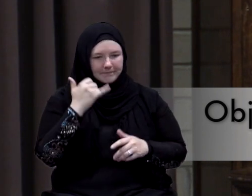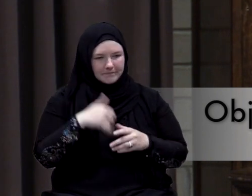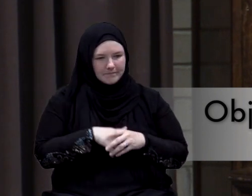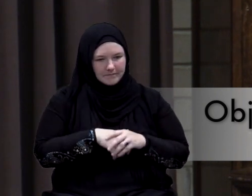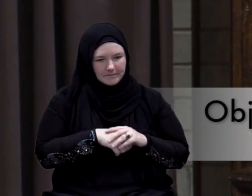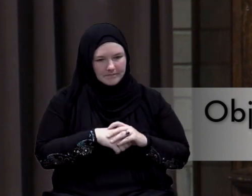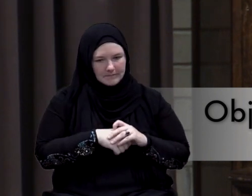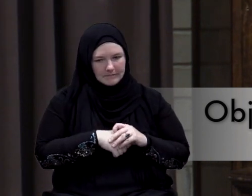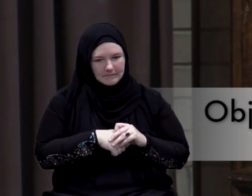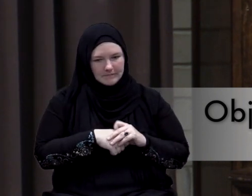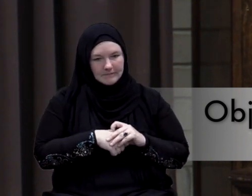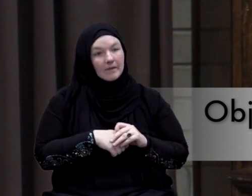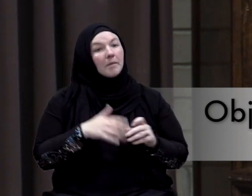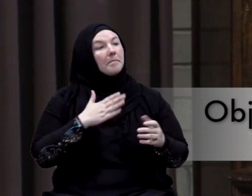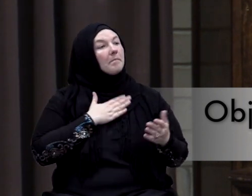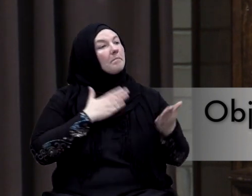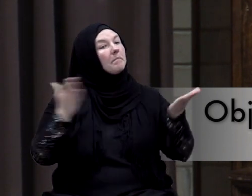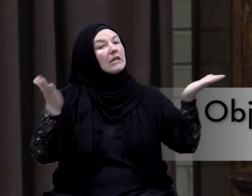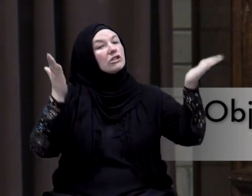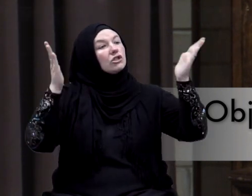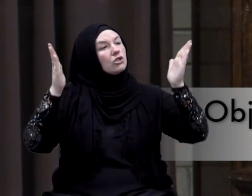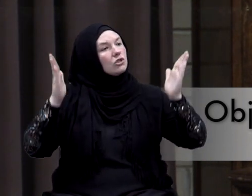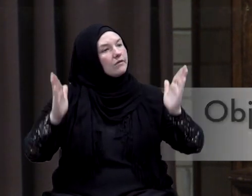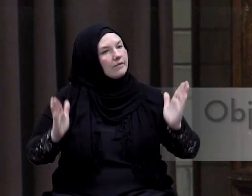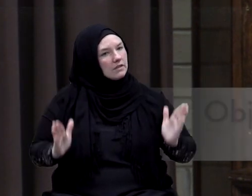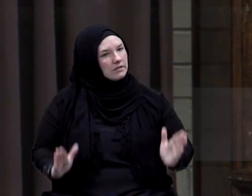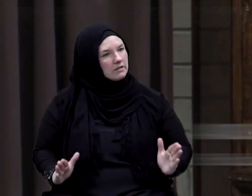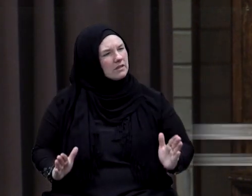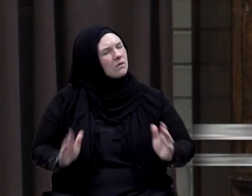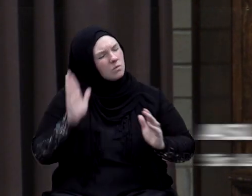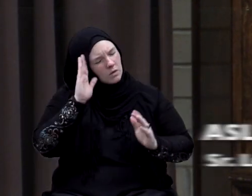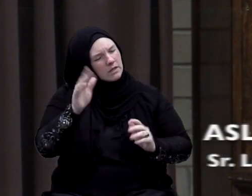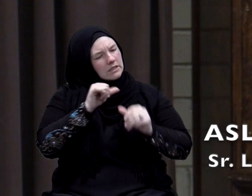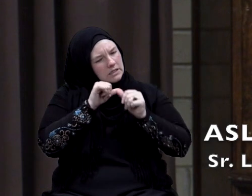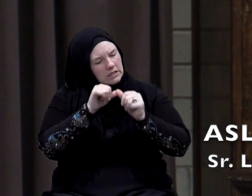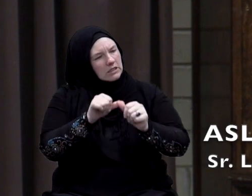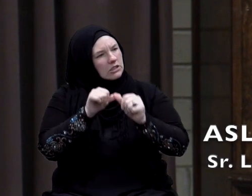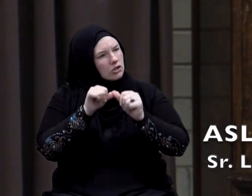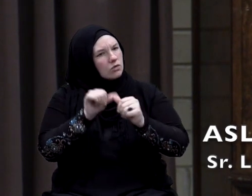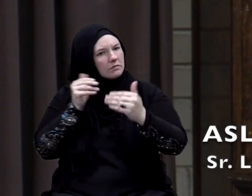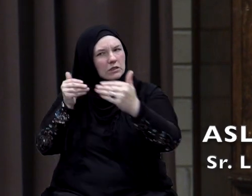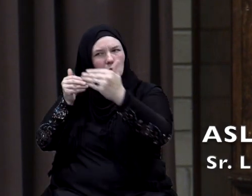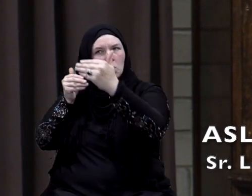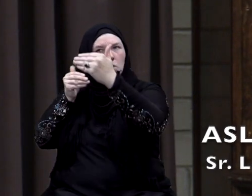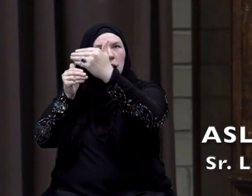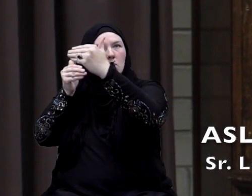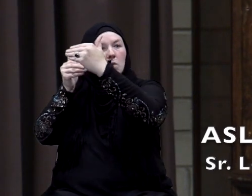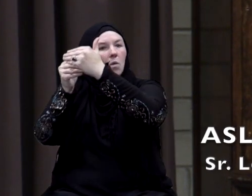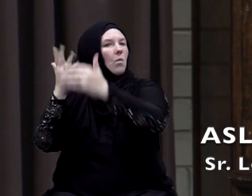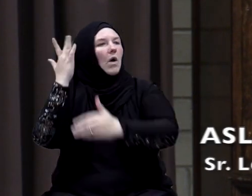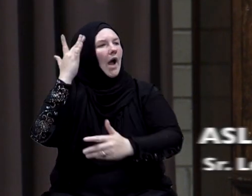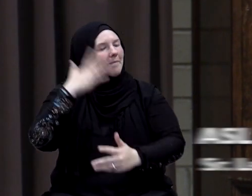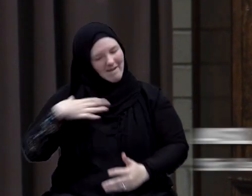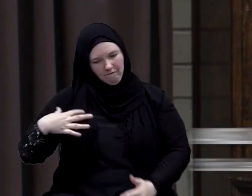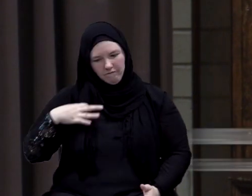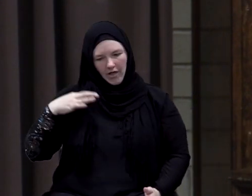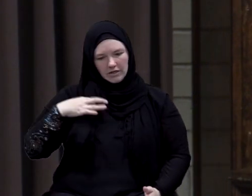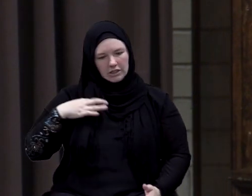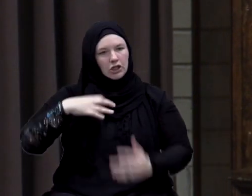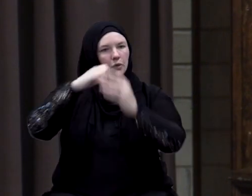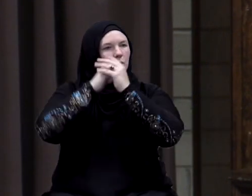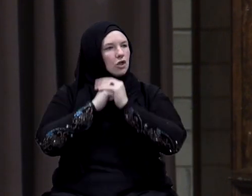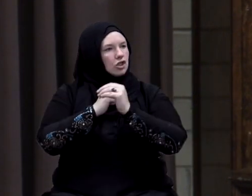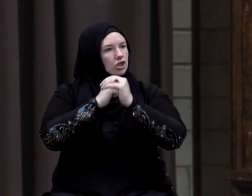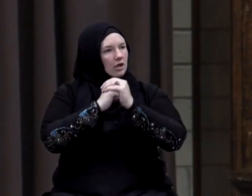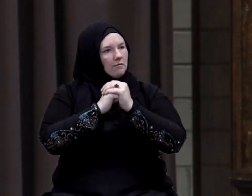أُحِبَّهُ. My servant continues to try to get closer to me by voluntary worship, voluntary acts